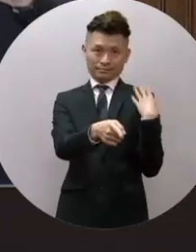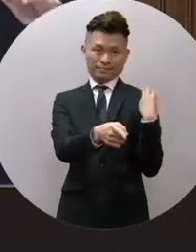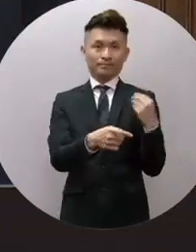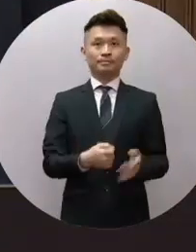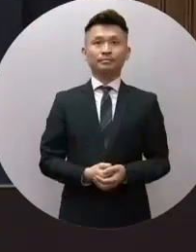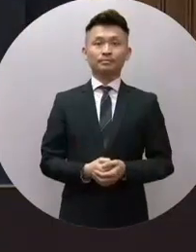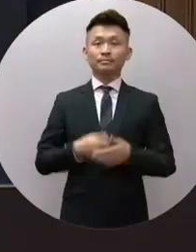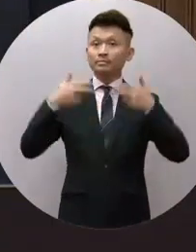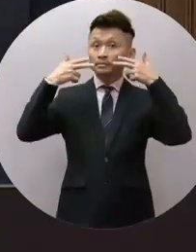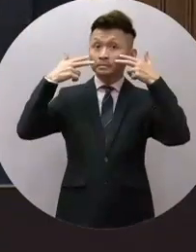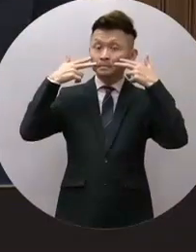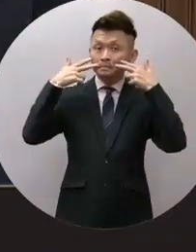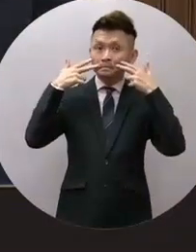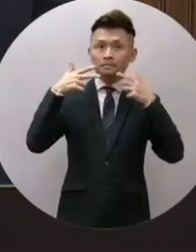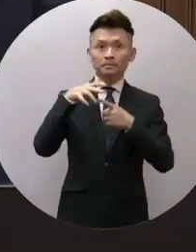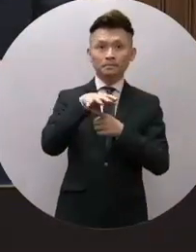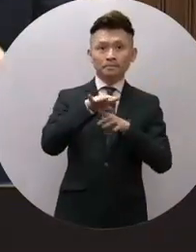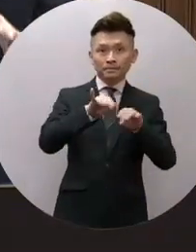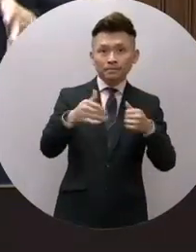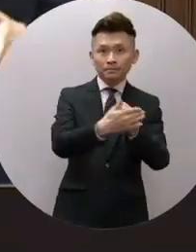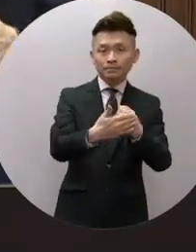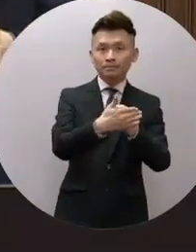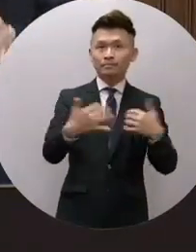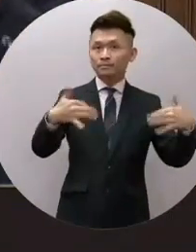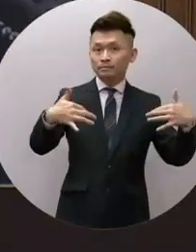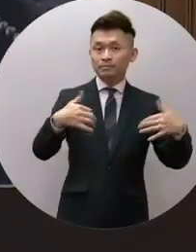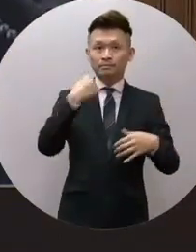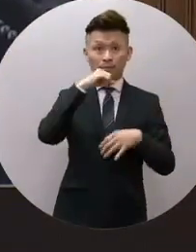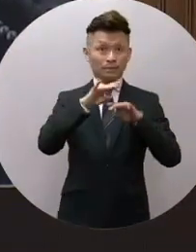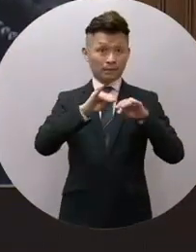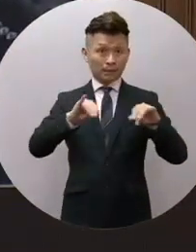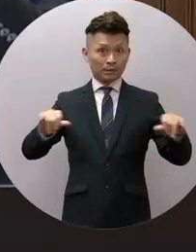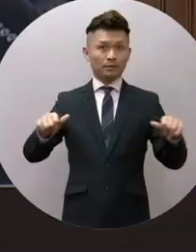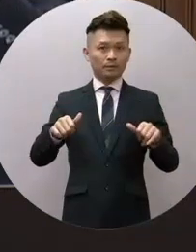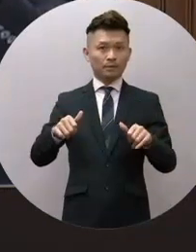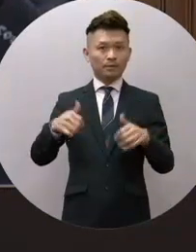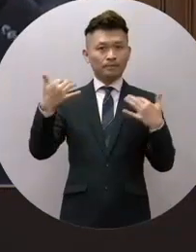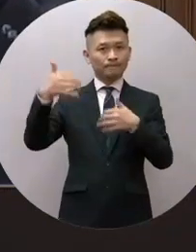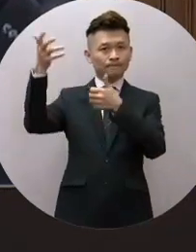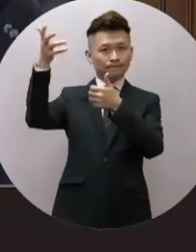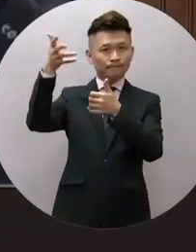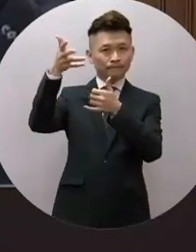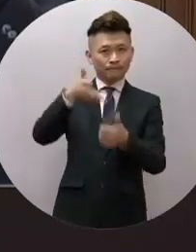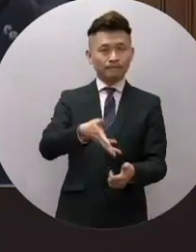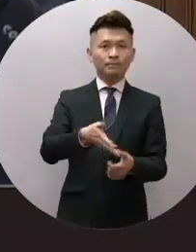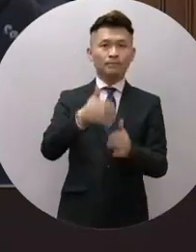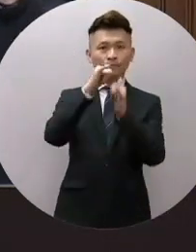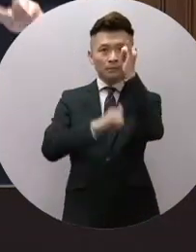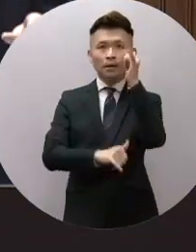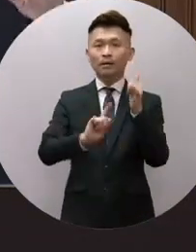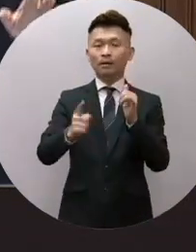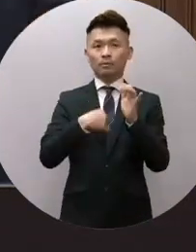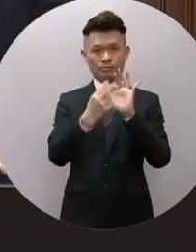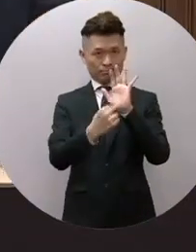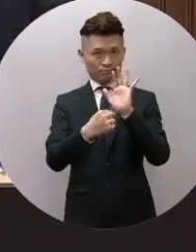想讲一下这个原住民原保地的问题哈，我先把这个我们台湾土地的严格的问题呢，先做一个分隔的一个简单的